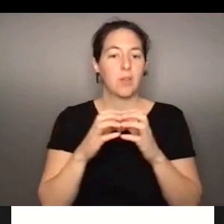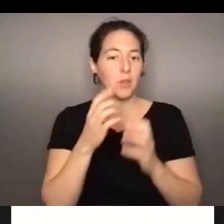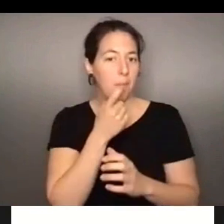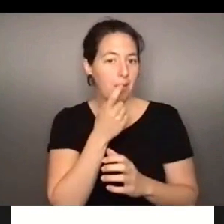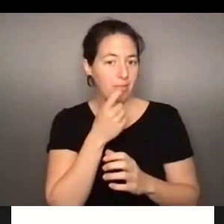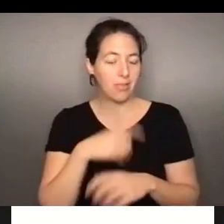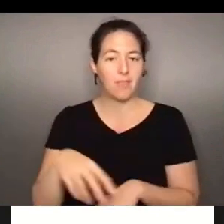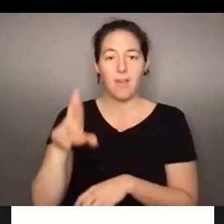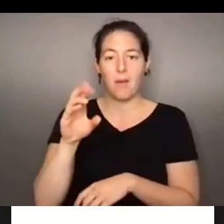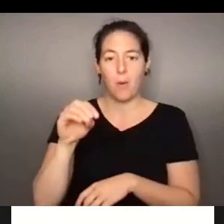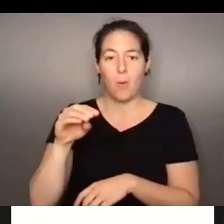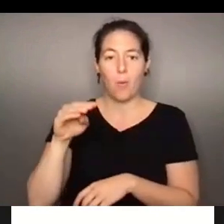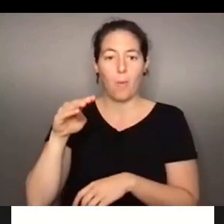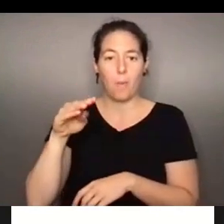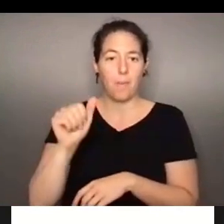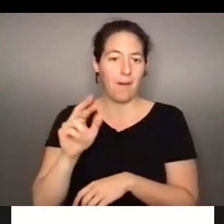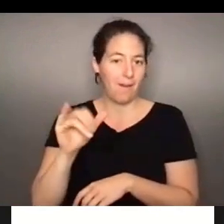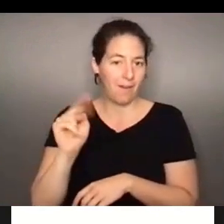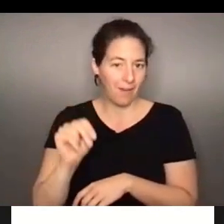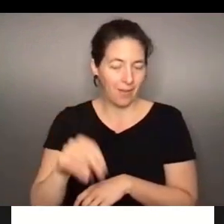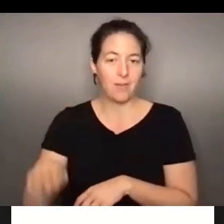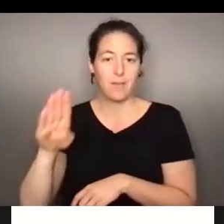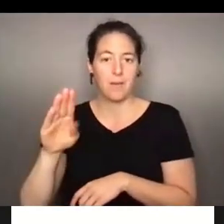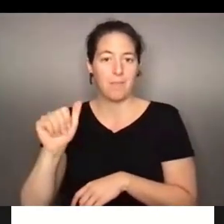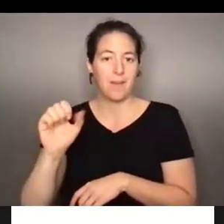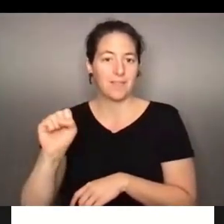tomates, romarin et basilic.